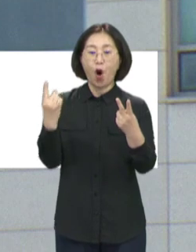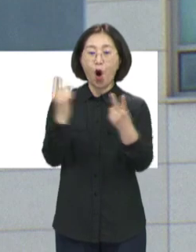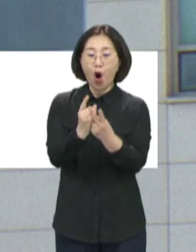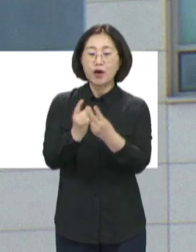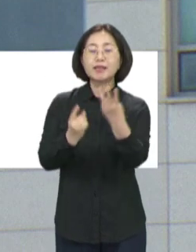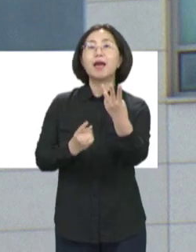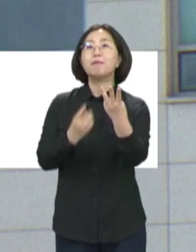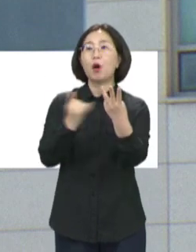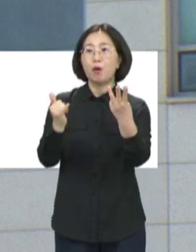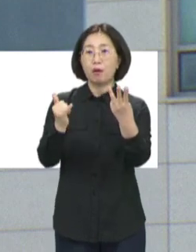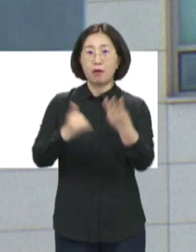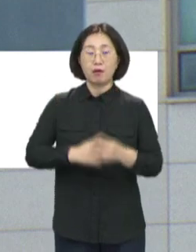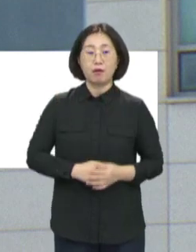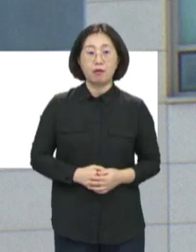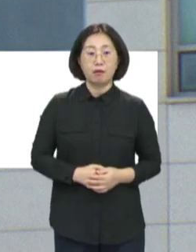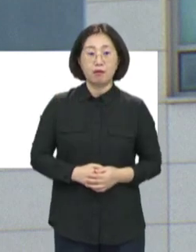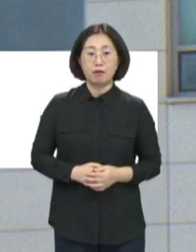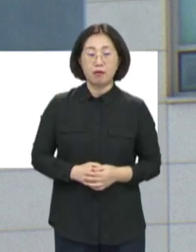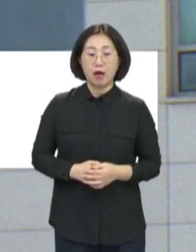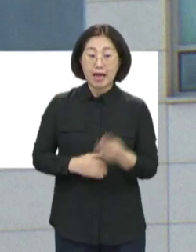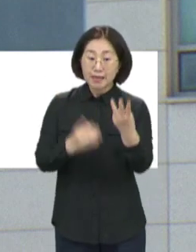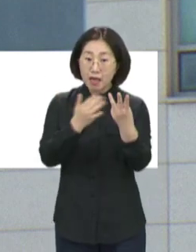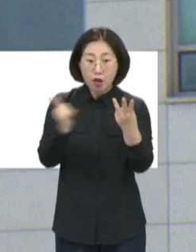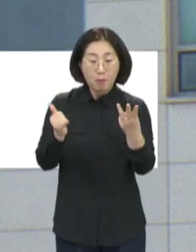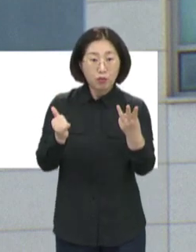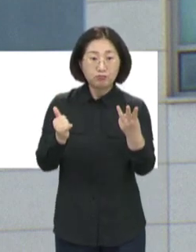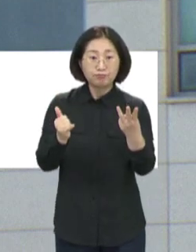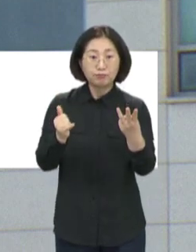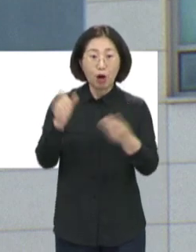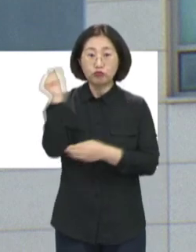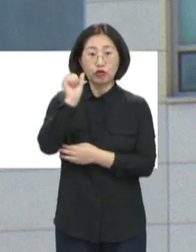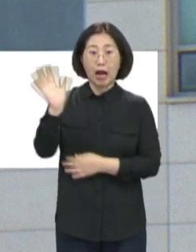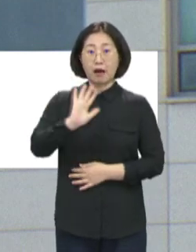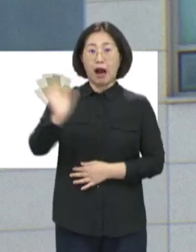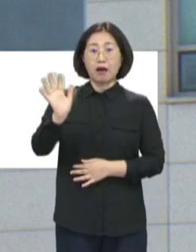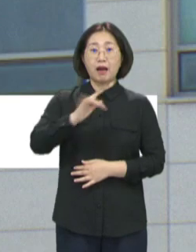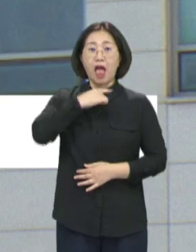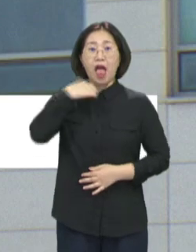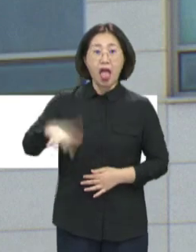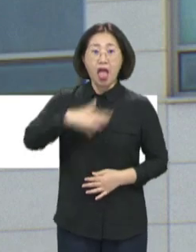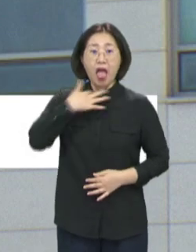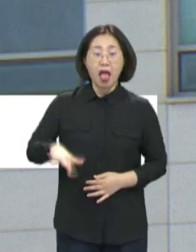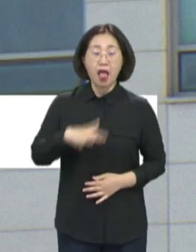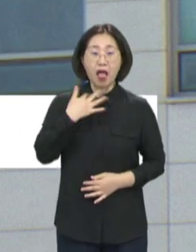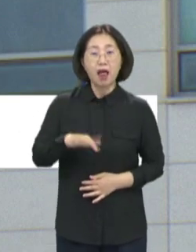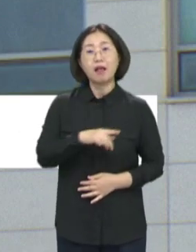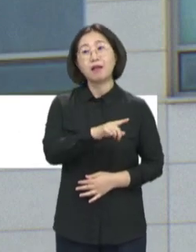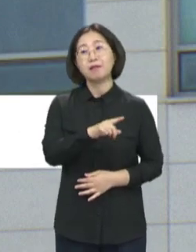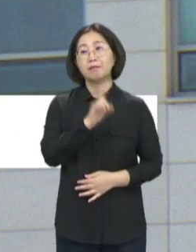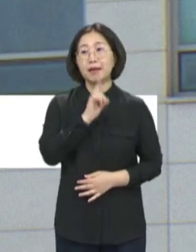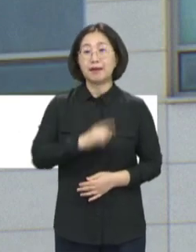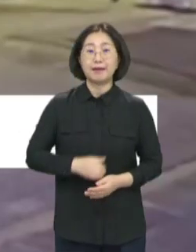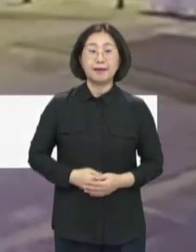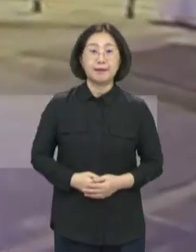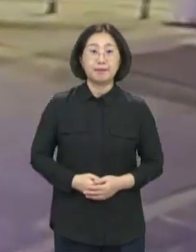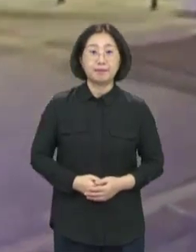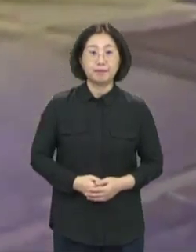탑승하고 있던 상황이고 동승자 3명이 서로 운전을 하지 않고 있다고 그렇게 서로 이제 부인하고 있는